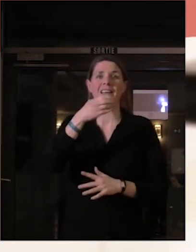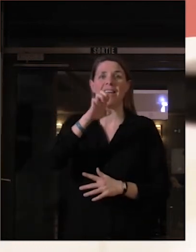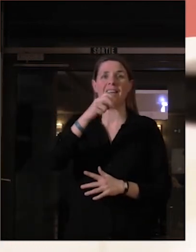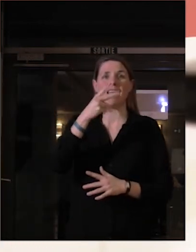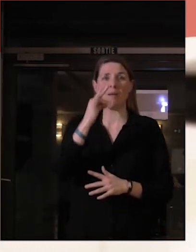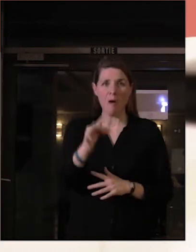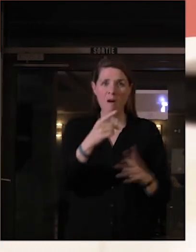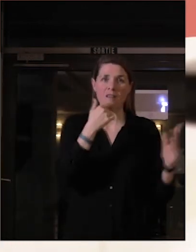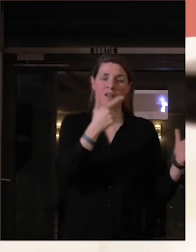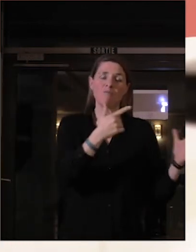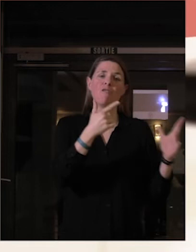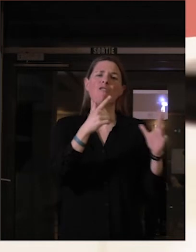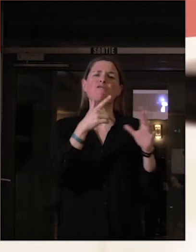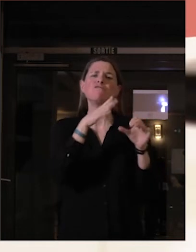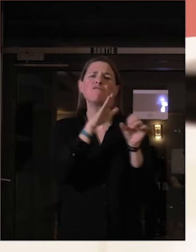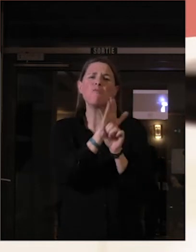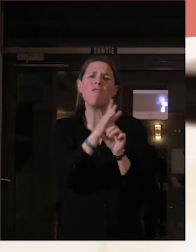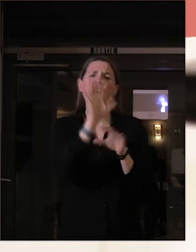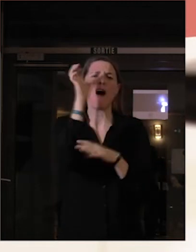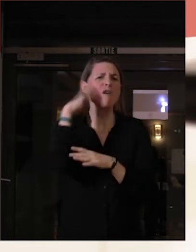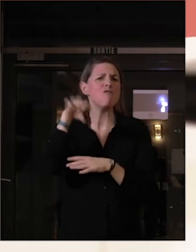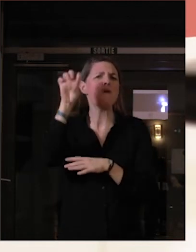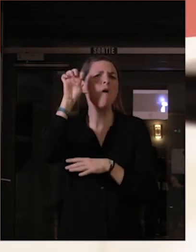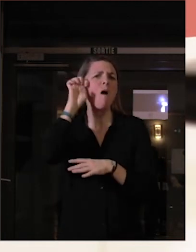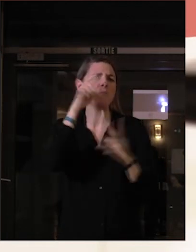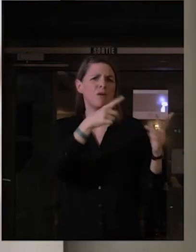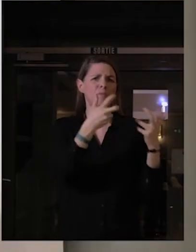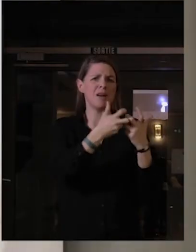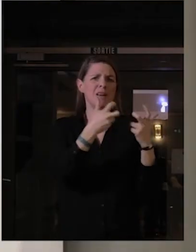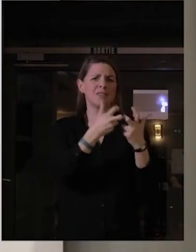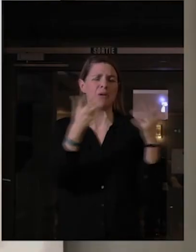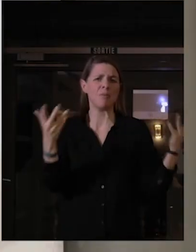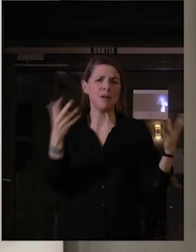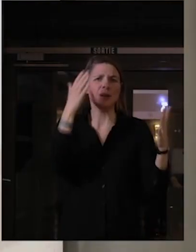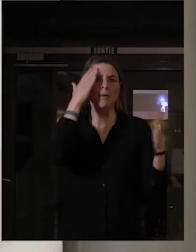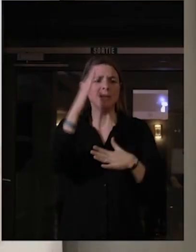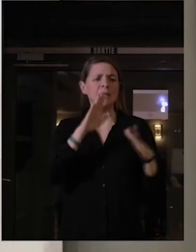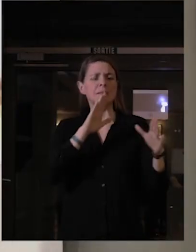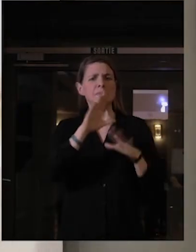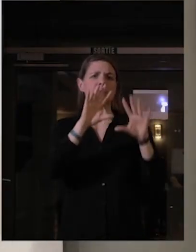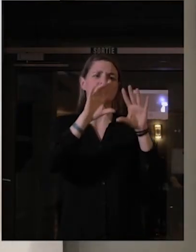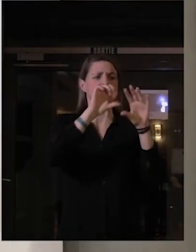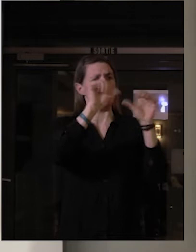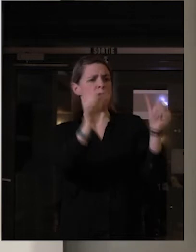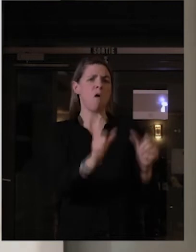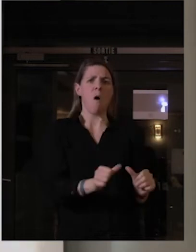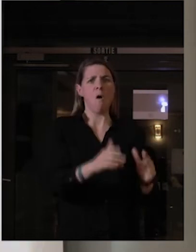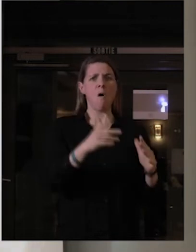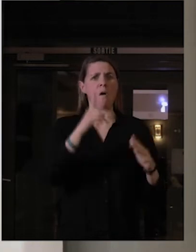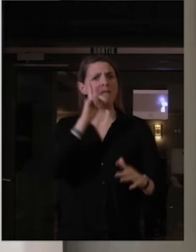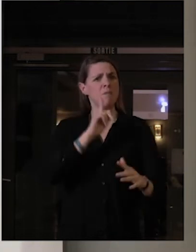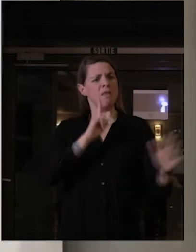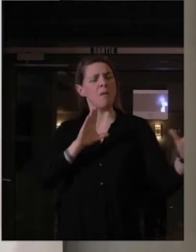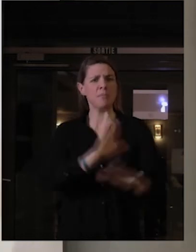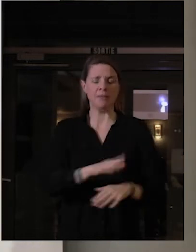lors d'un championnat d'Europe, je crois, où justement, pour finir sur cette question de l'hypersexualisation des corps féminins. Vas-y.